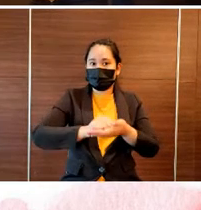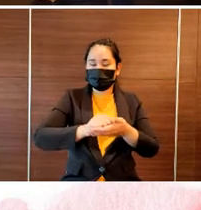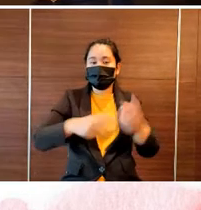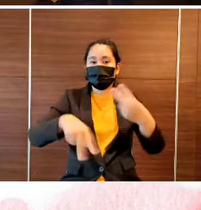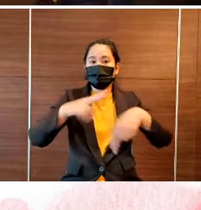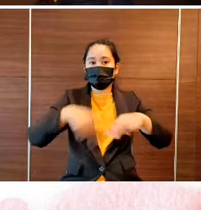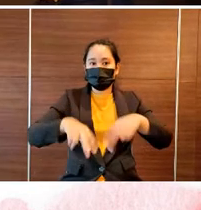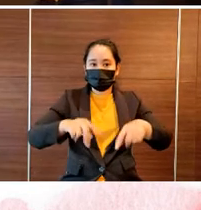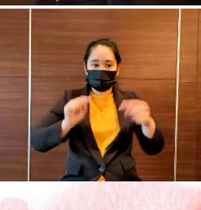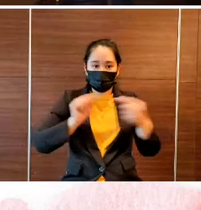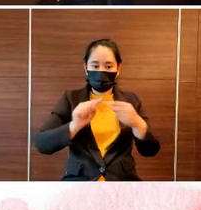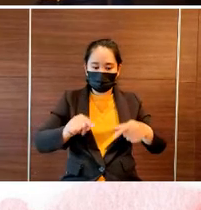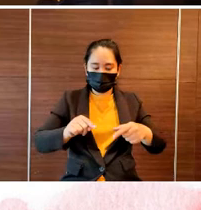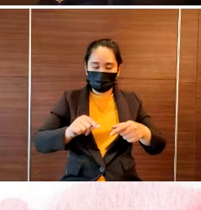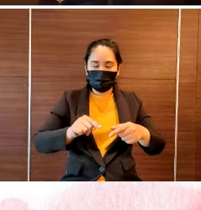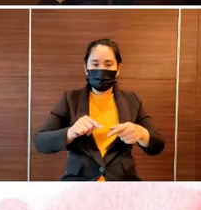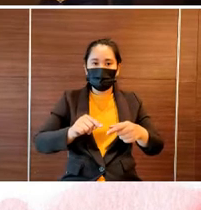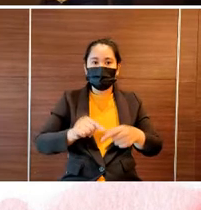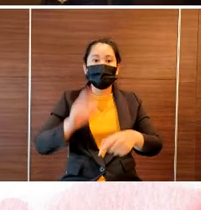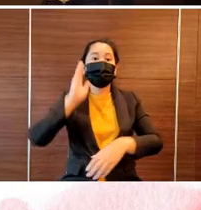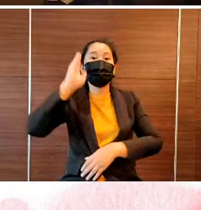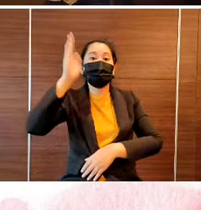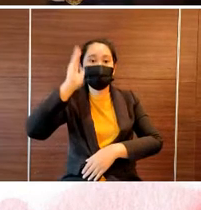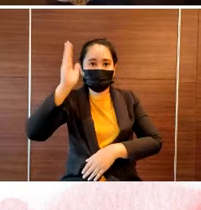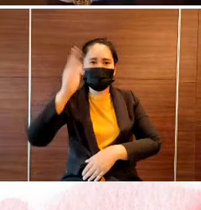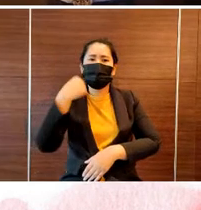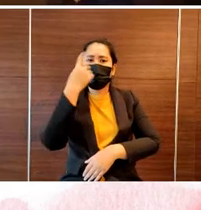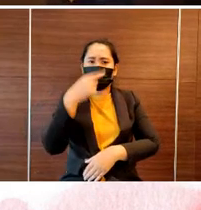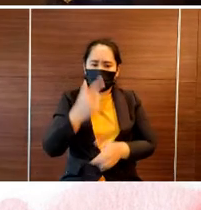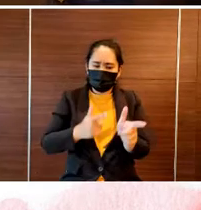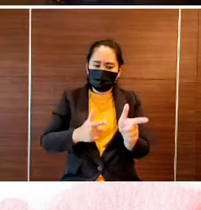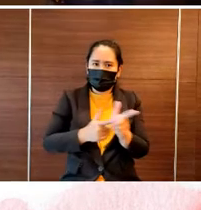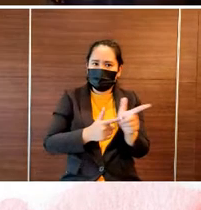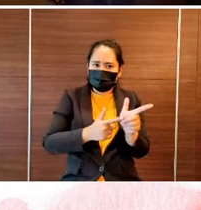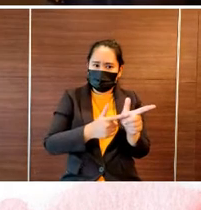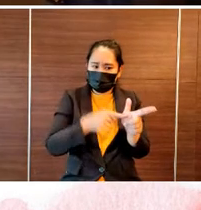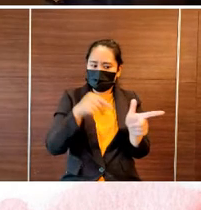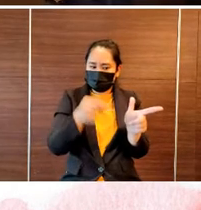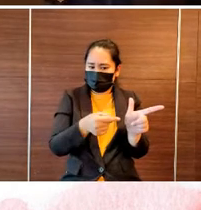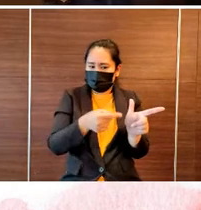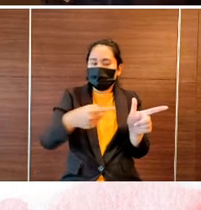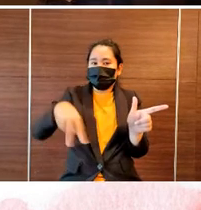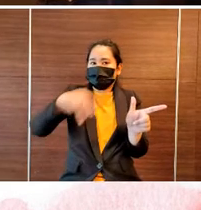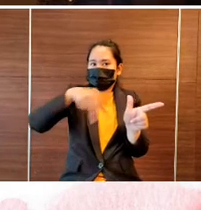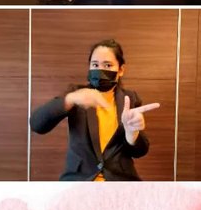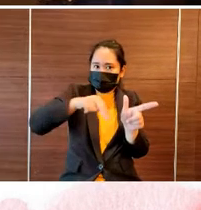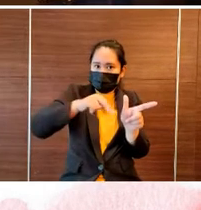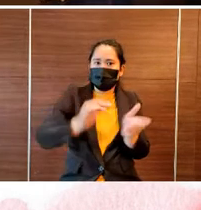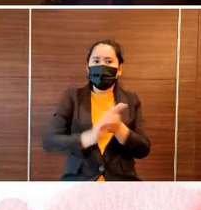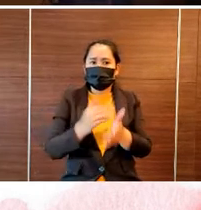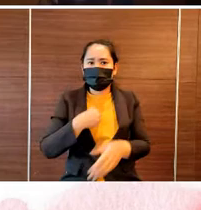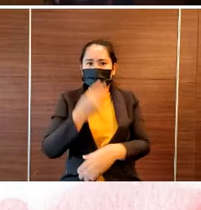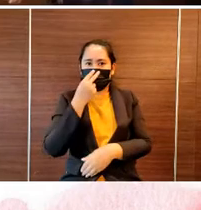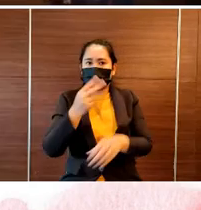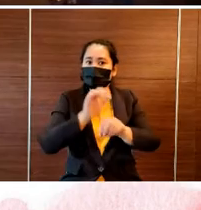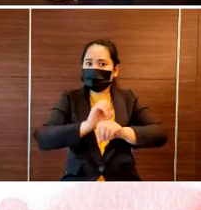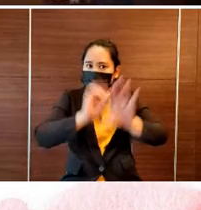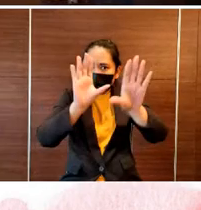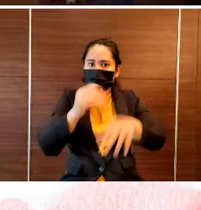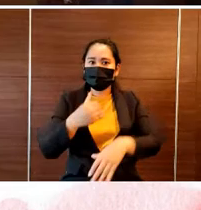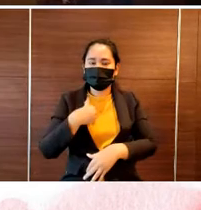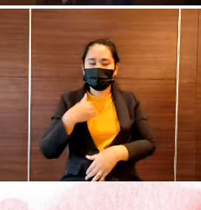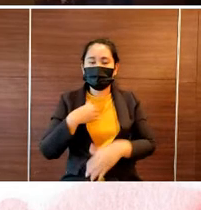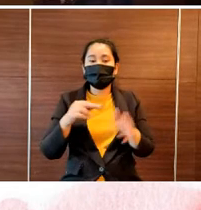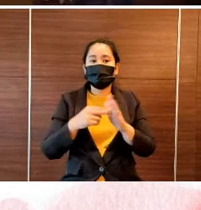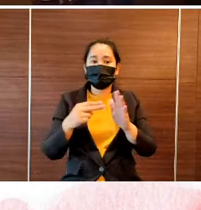เร็งปากทวารหนักให้กับชายที่มีเพศสัมพันธ์กับชายทั่วไปนะครับนะจะเห็นชัดเจนแล้วครับว่าอ